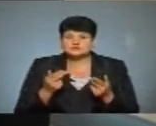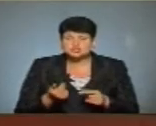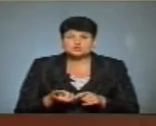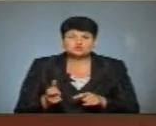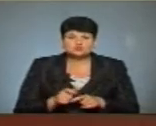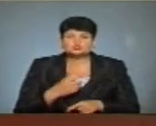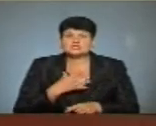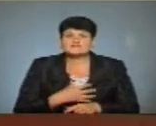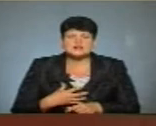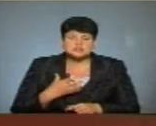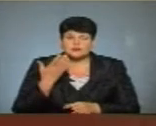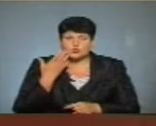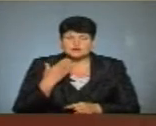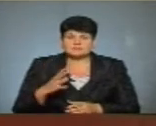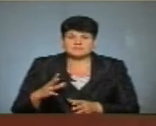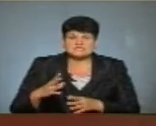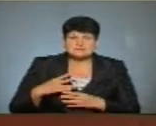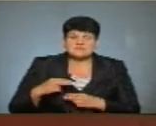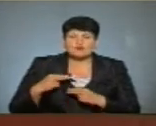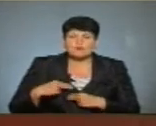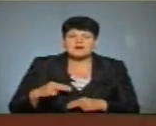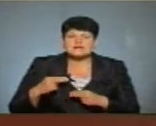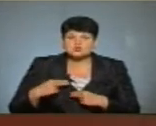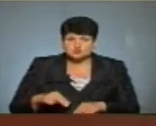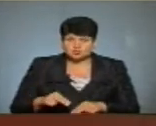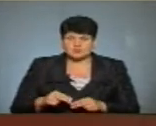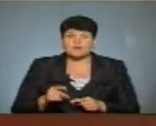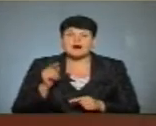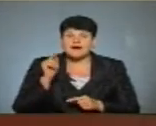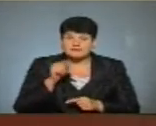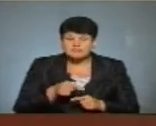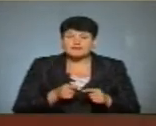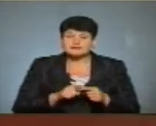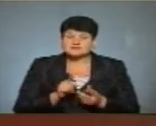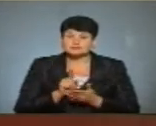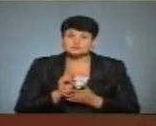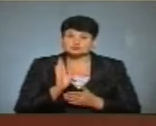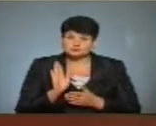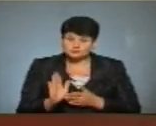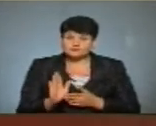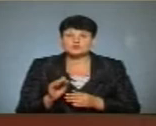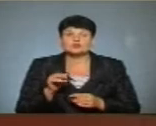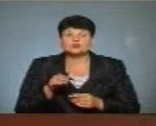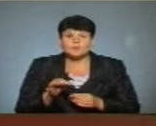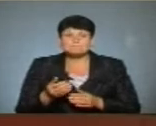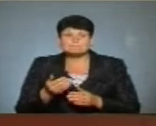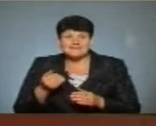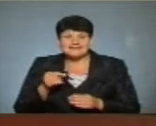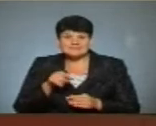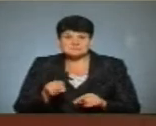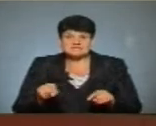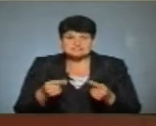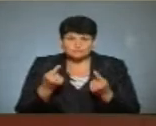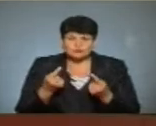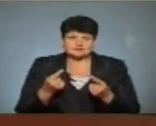важливо, коли ми от співпрацюємо, а саме так повинно це все відбуватися, то перед тим, як створювати певні